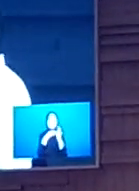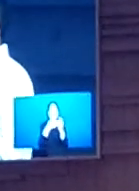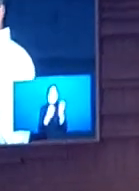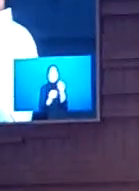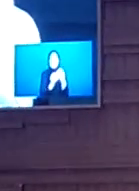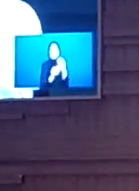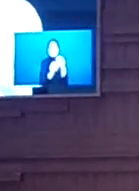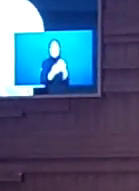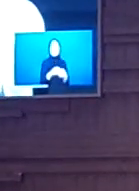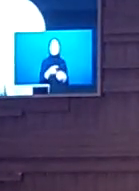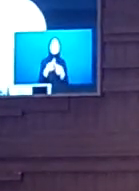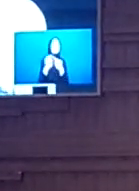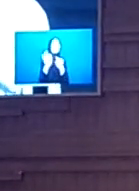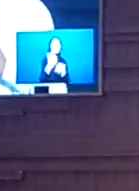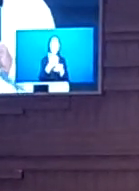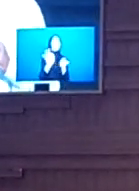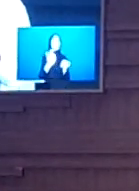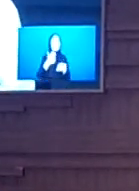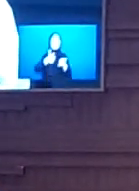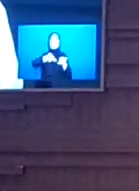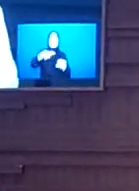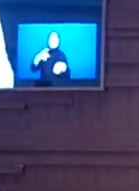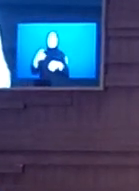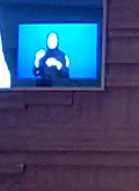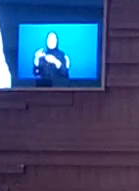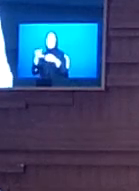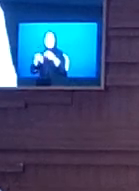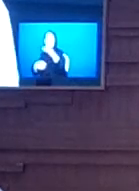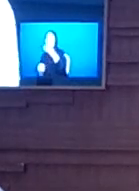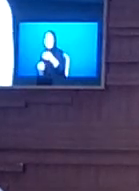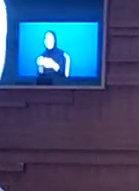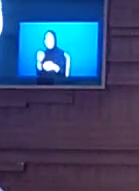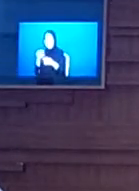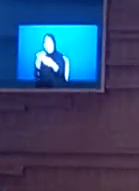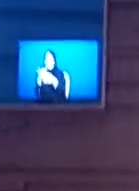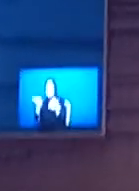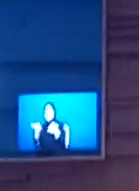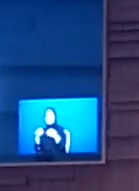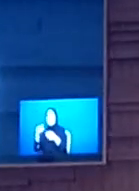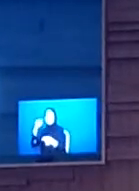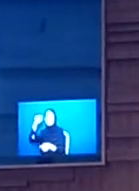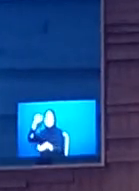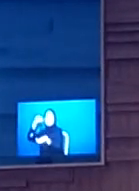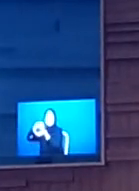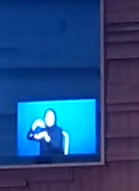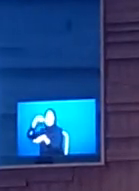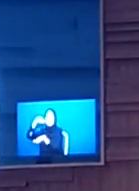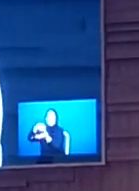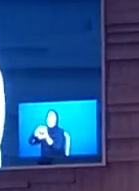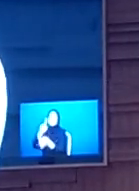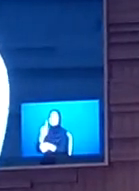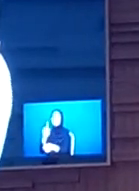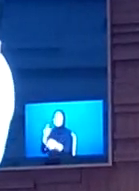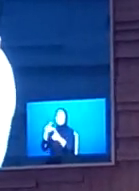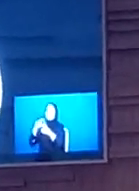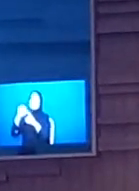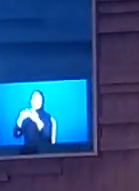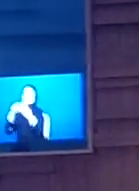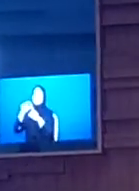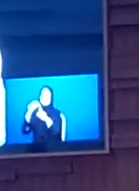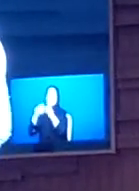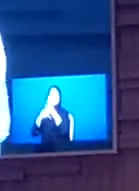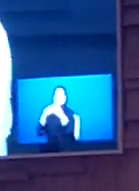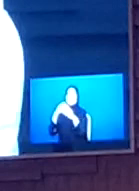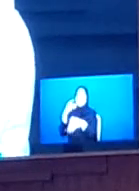nah artinya ini sebuah perkembangan pemikiran Ham generasi pertanyaan berikutnya pakai